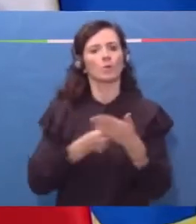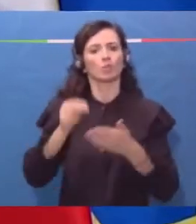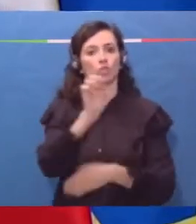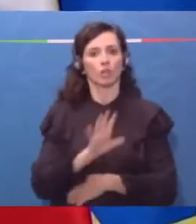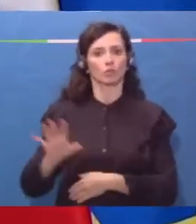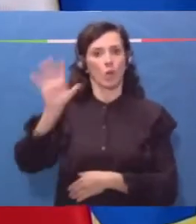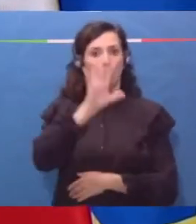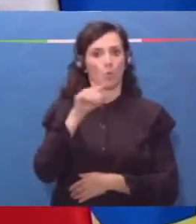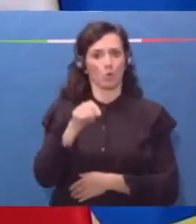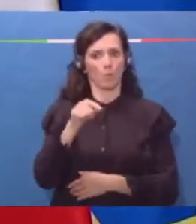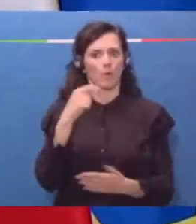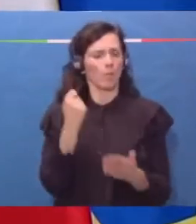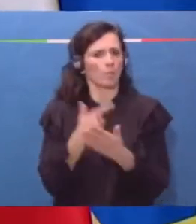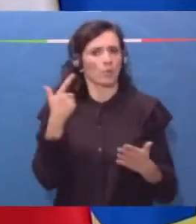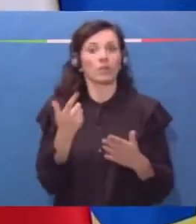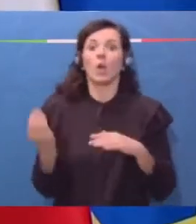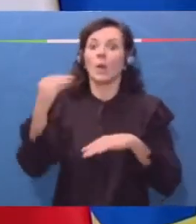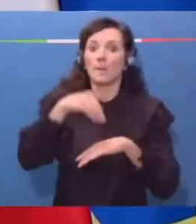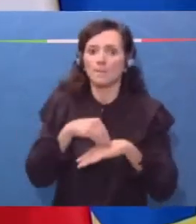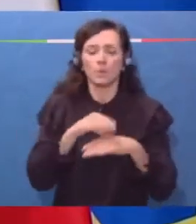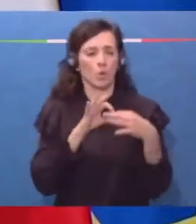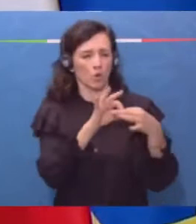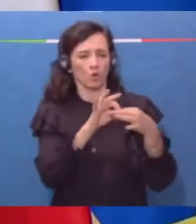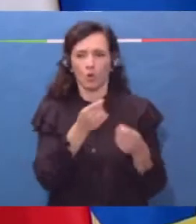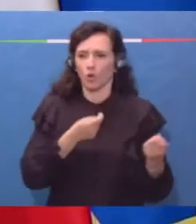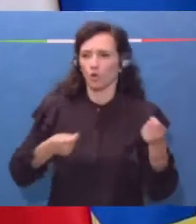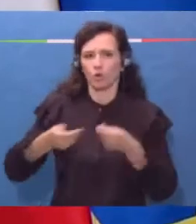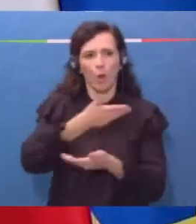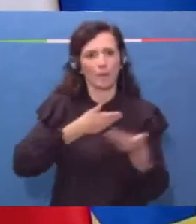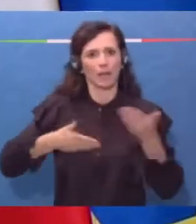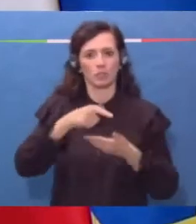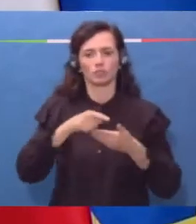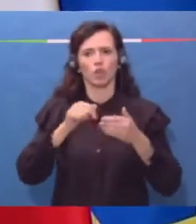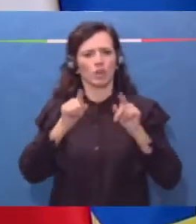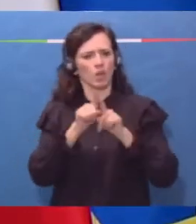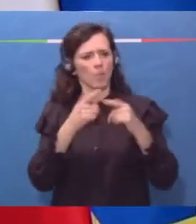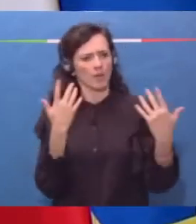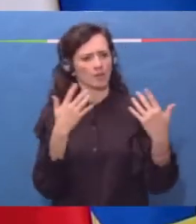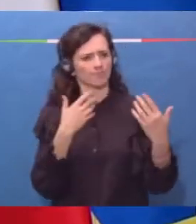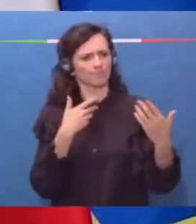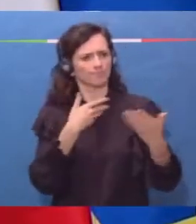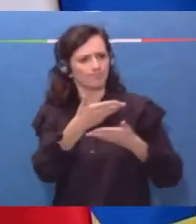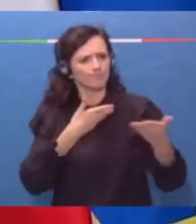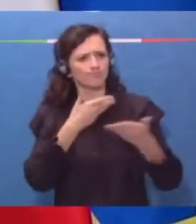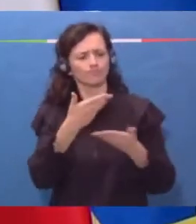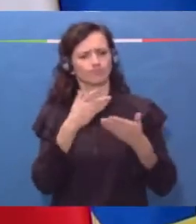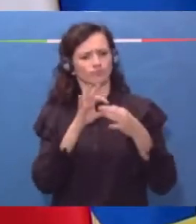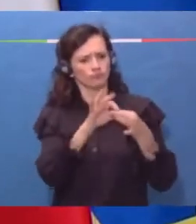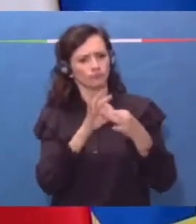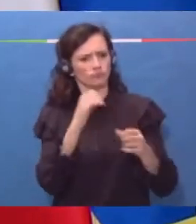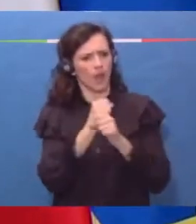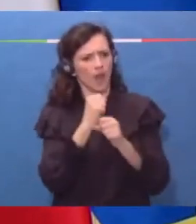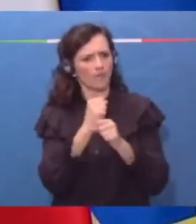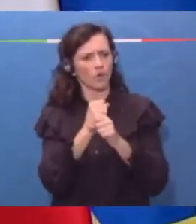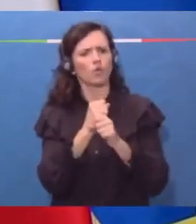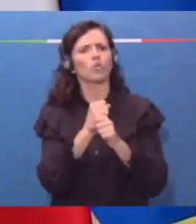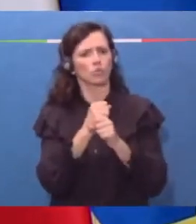di più creando un ambito di cooperazione, di nuove forme di interazione e di cooperazione. Noi